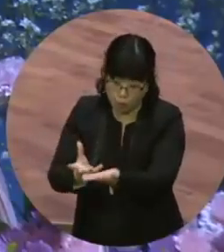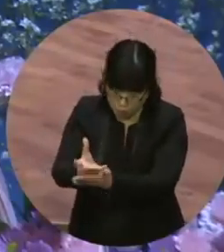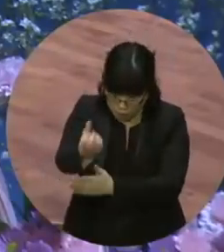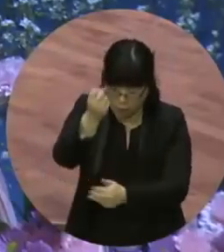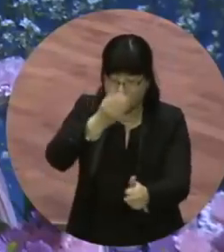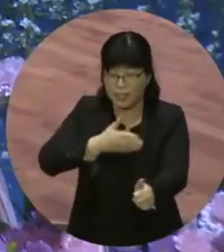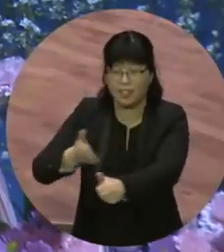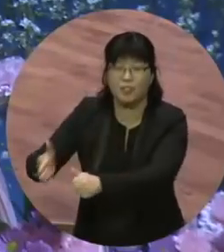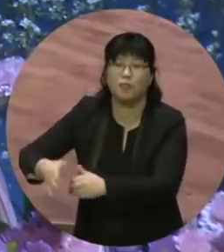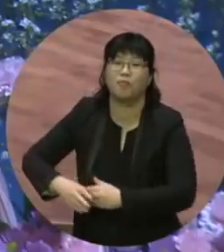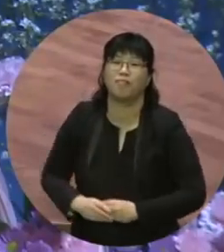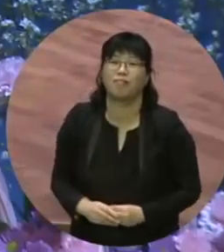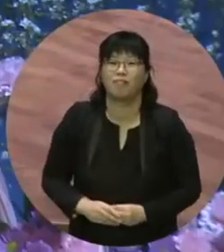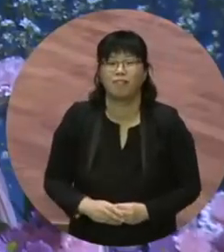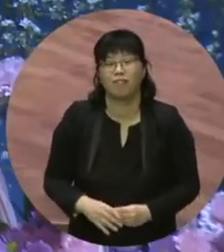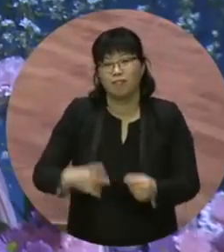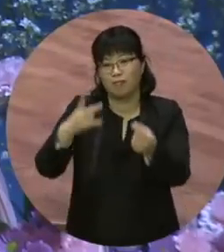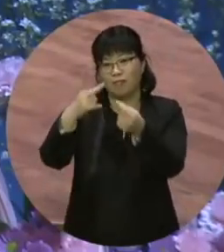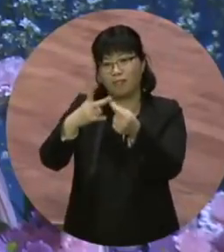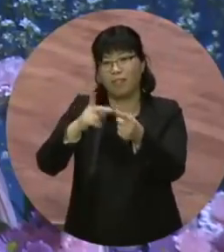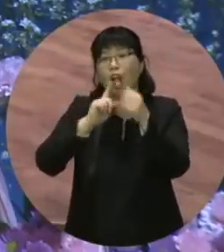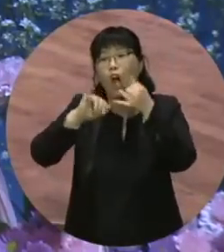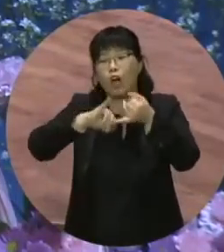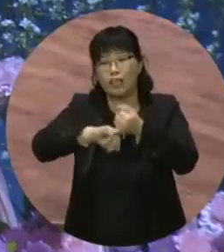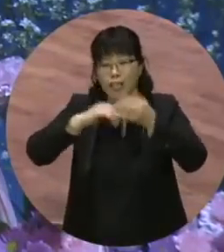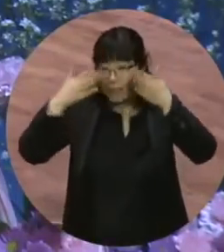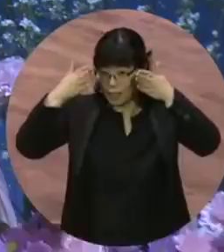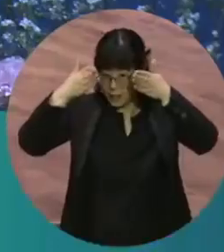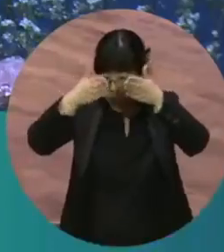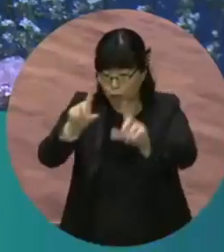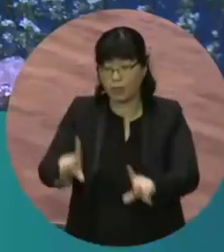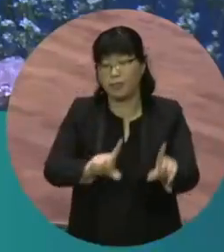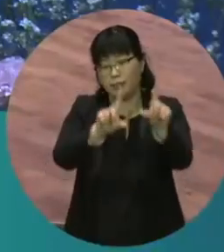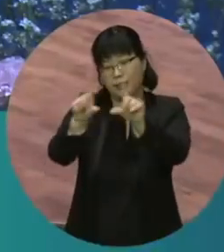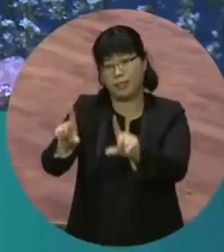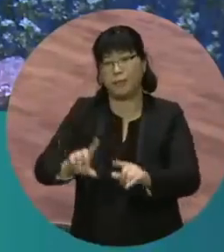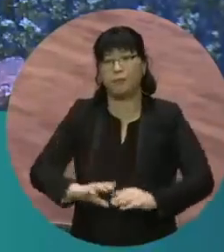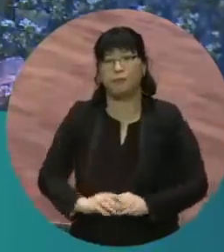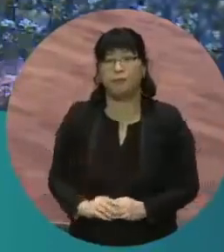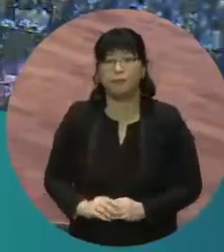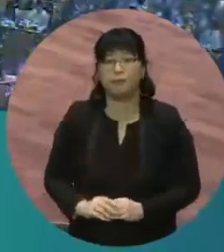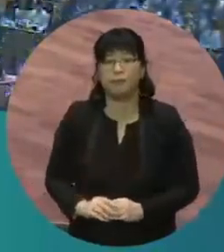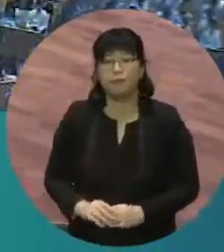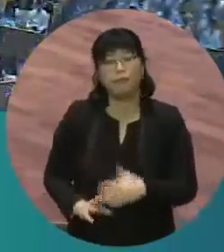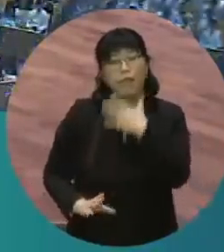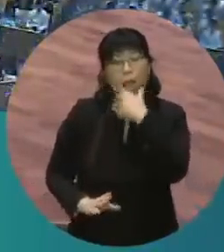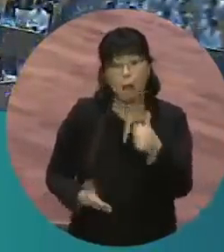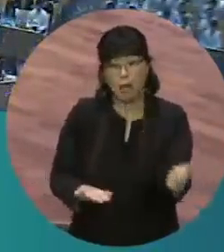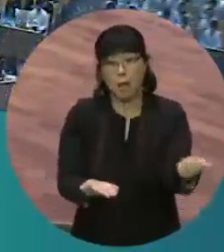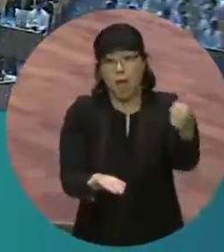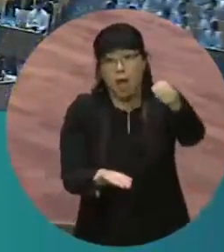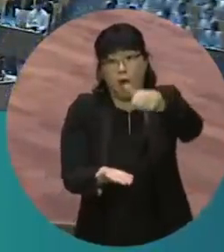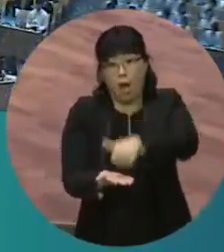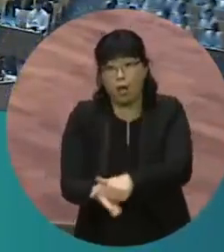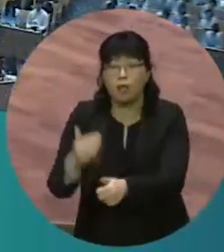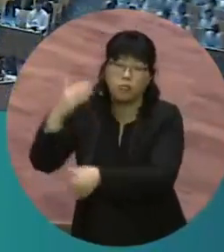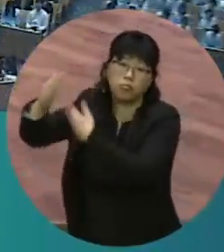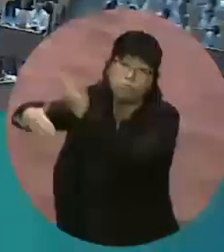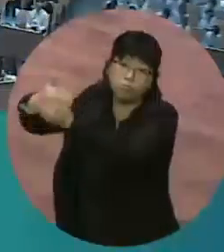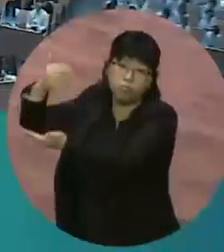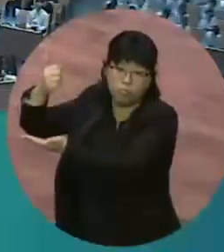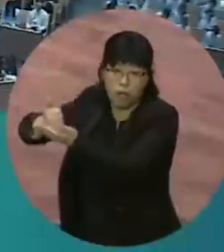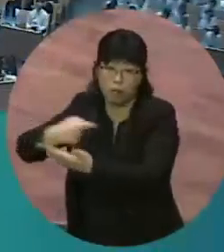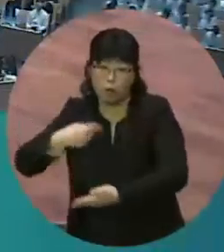번째로 언약에 집중하는 삶이에요. 자, 3절 봅니다. 아브라함이 엎드렸더니 하나님이 또